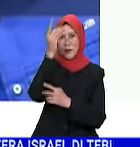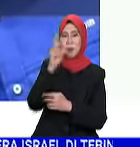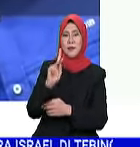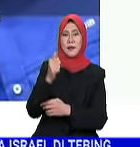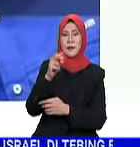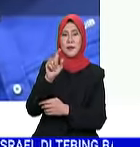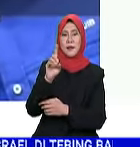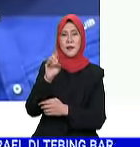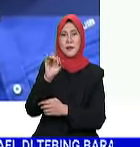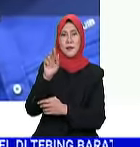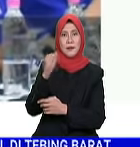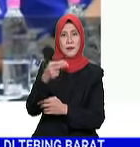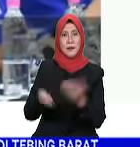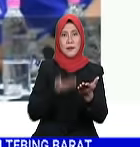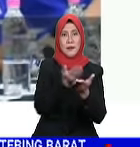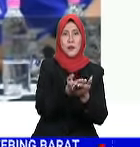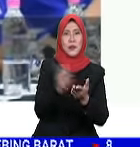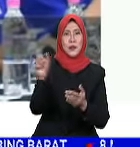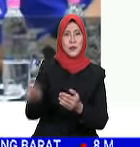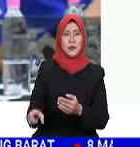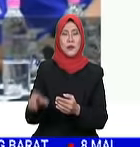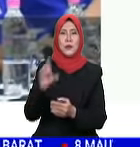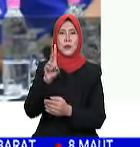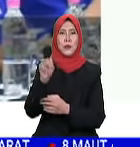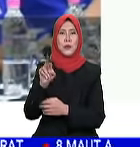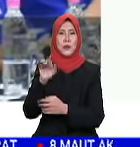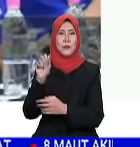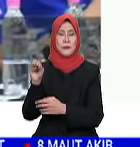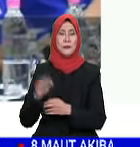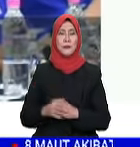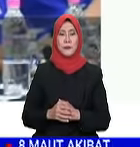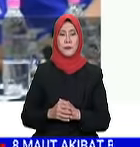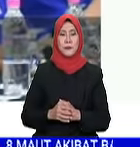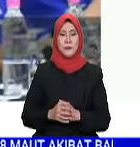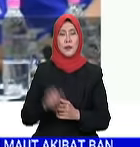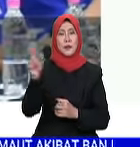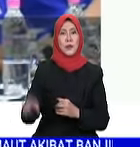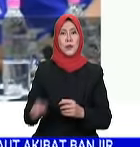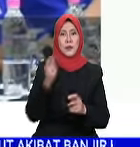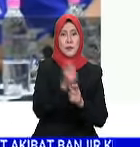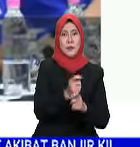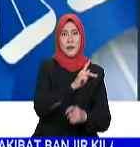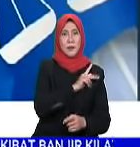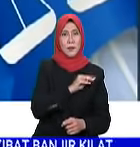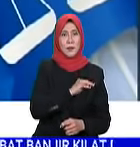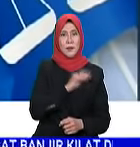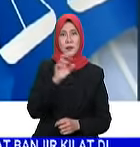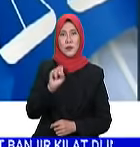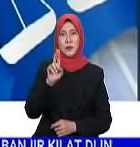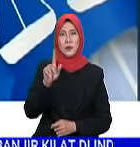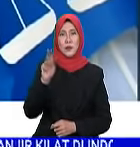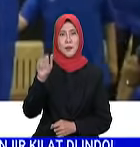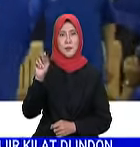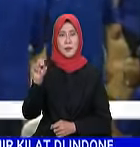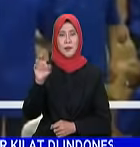Abu Zahar yang dicalonkan di Dun Rim. Sementara itu, calon yang dikekalkan ialah Ketua Menteri Datuk Seri Sulaiman Mat Ali